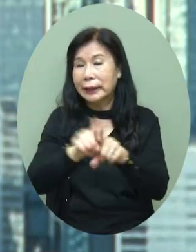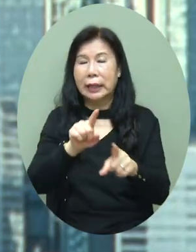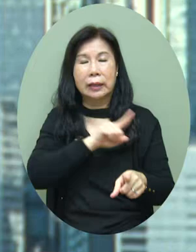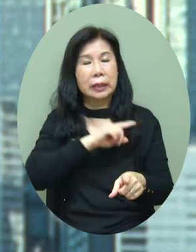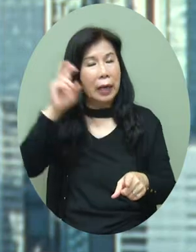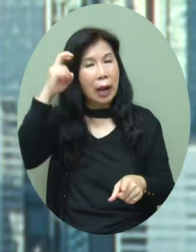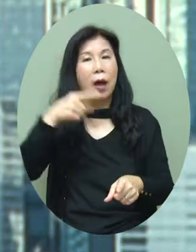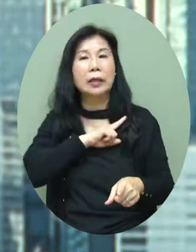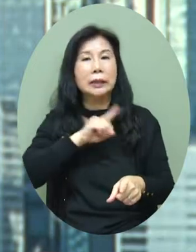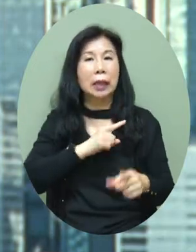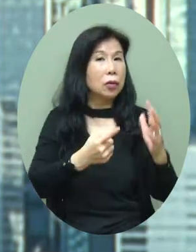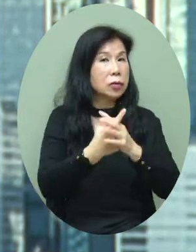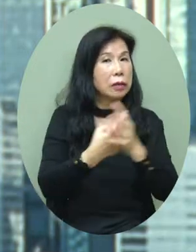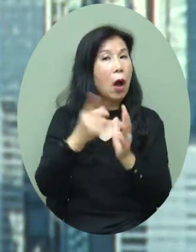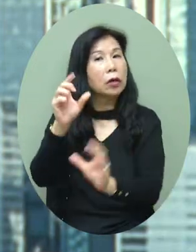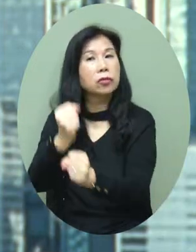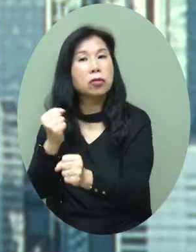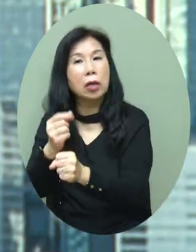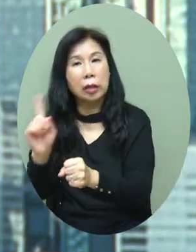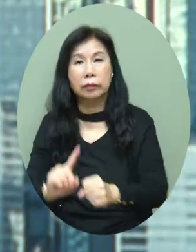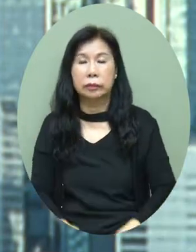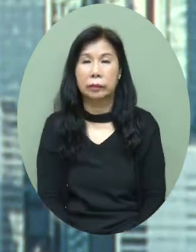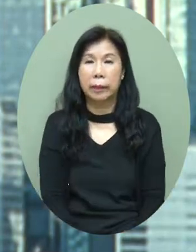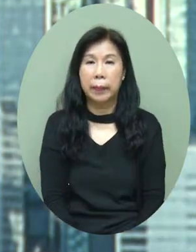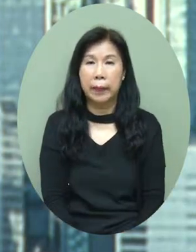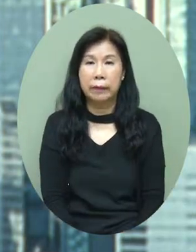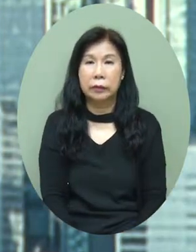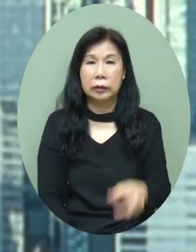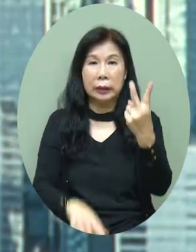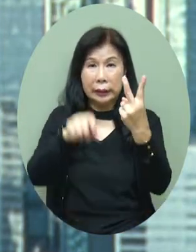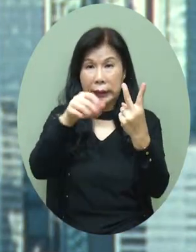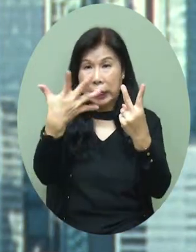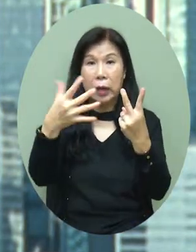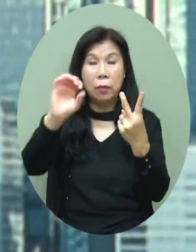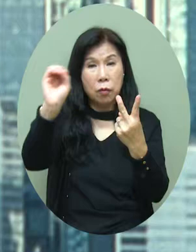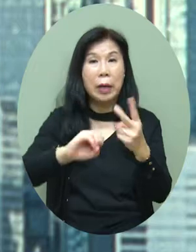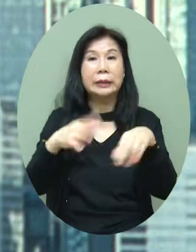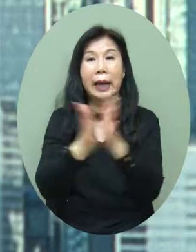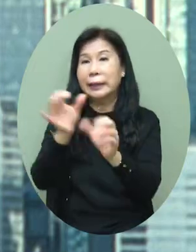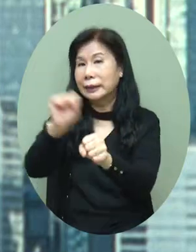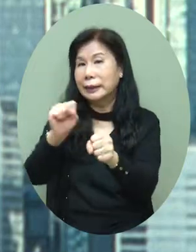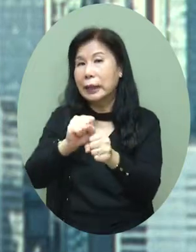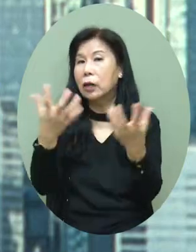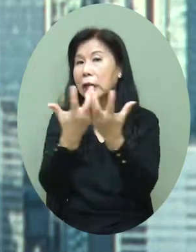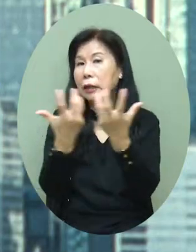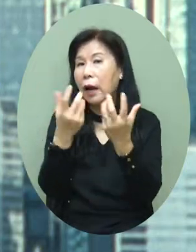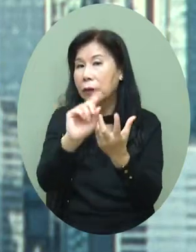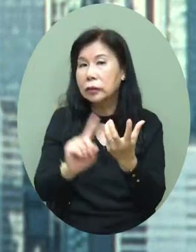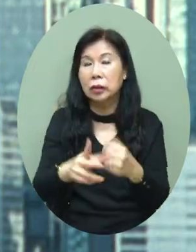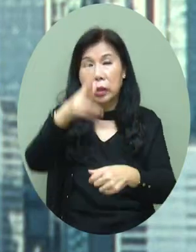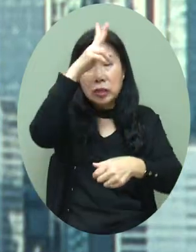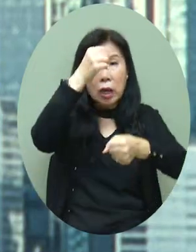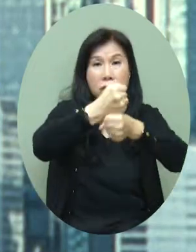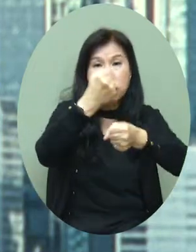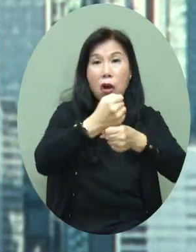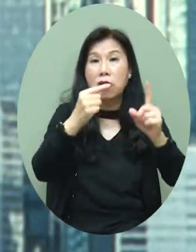嘅獨特嘅狀況去做啦。咁另外呢，2.5係點樣計出嚟呢？其實呢，從來做公務員嘅